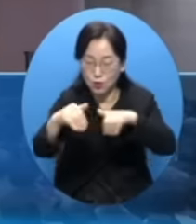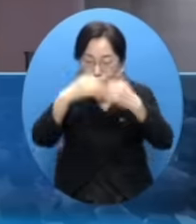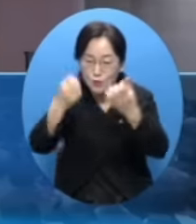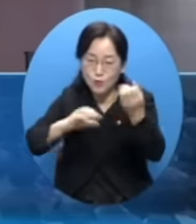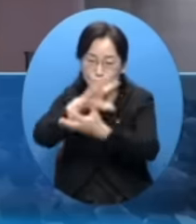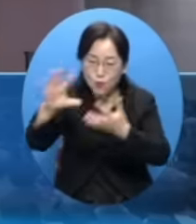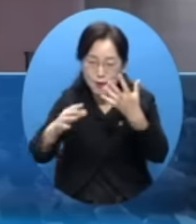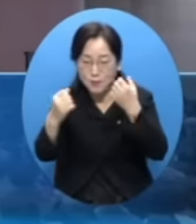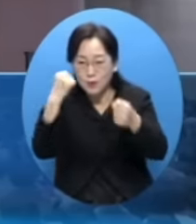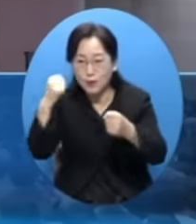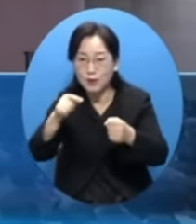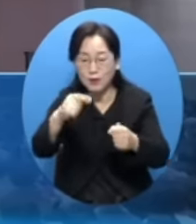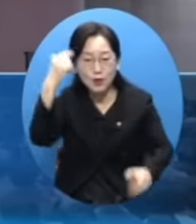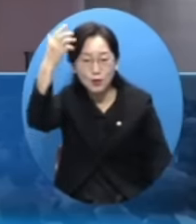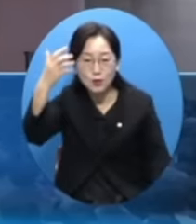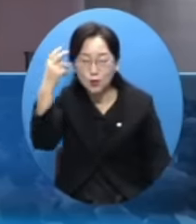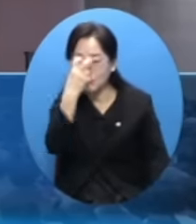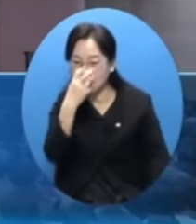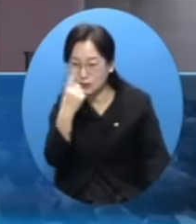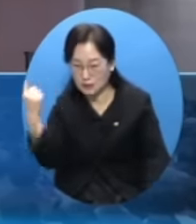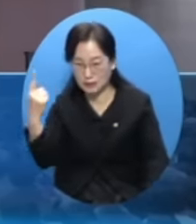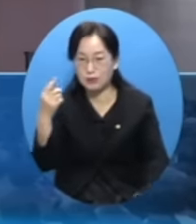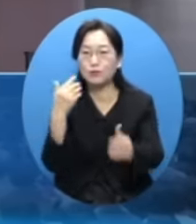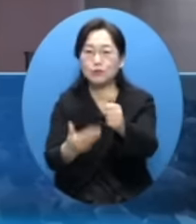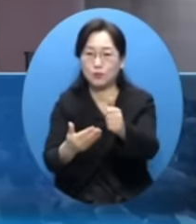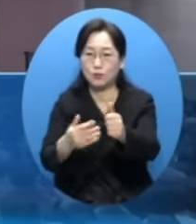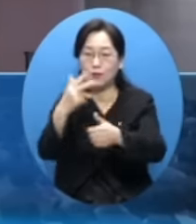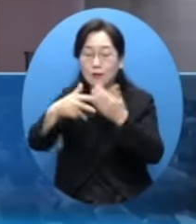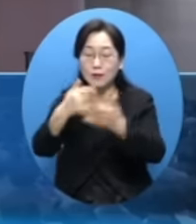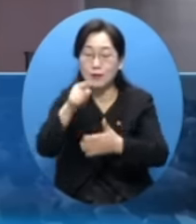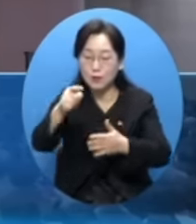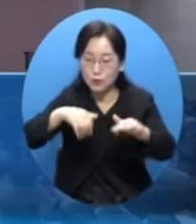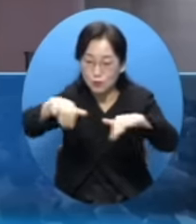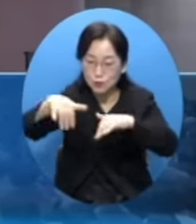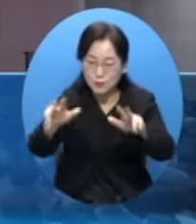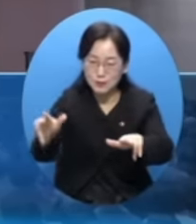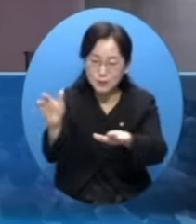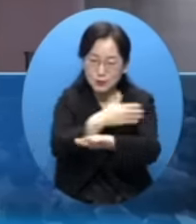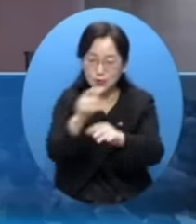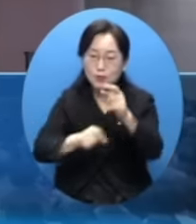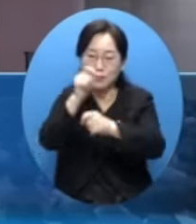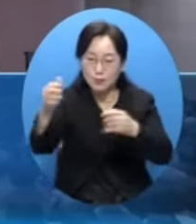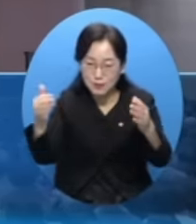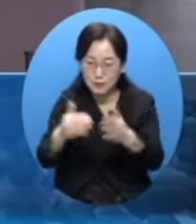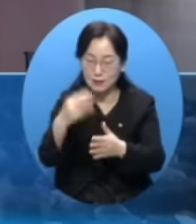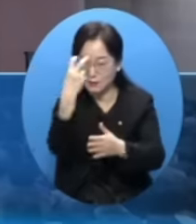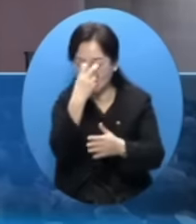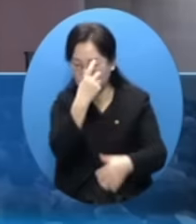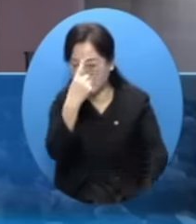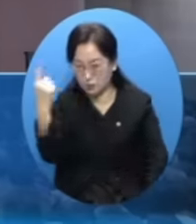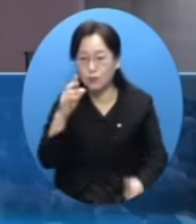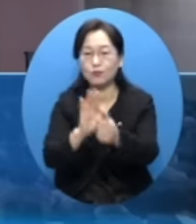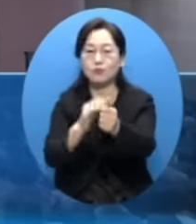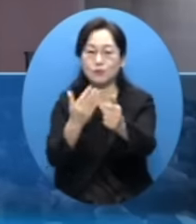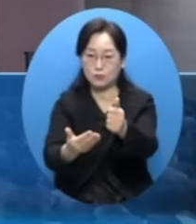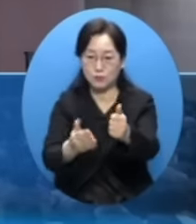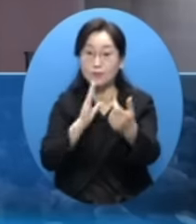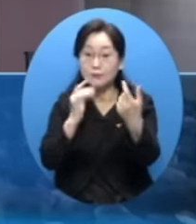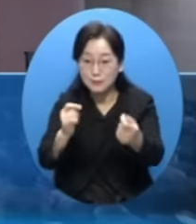하시며 또 내 영혼을 지키시리로다. 야훼께서 너의 출입을 지금부터 영원까지 지키시리로다.